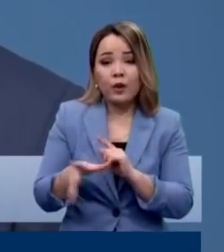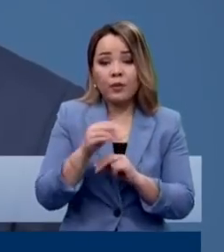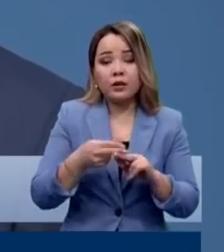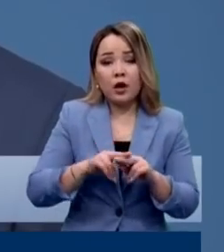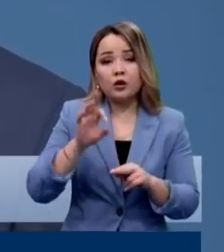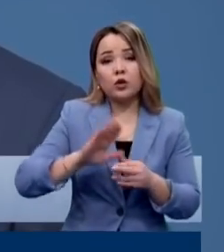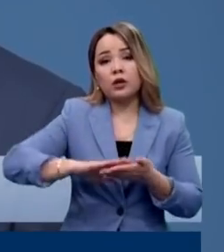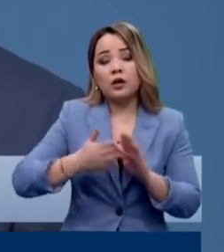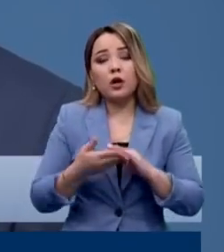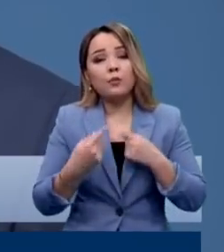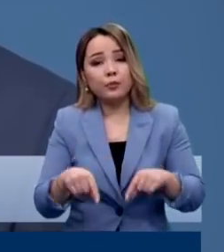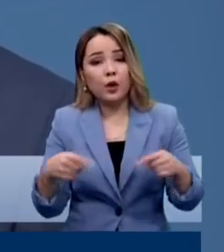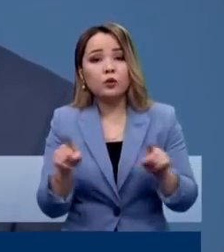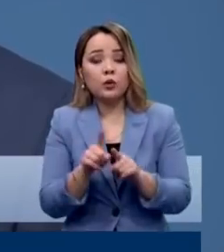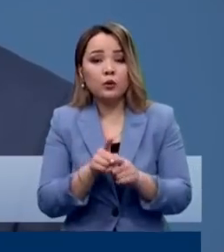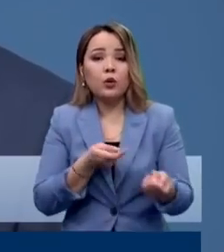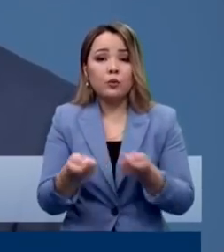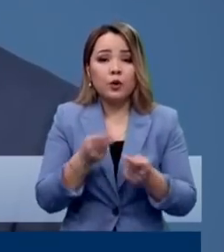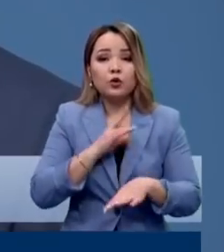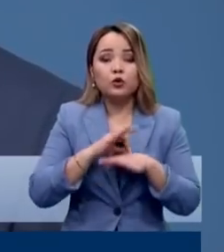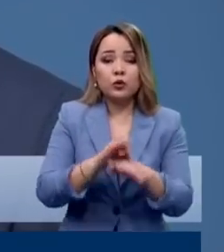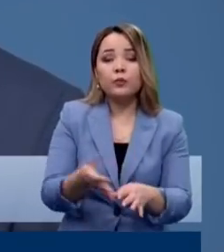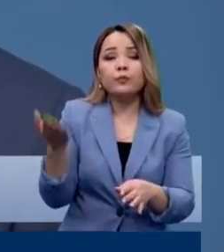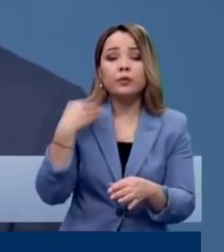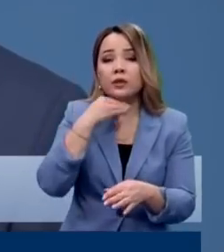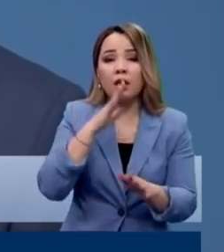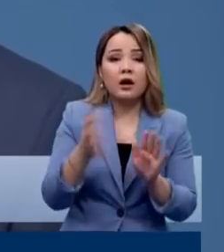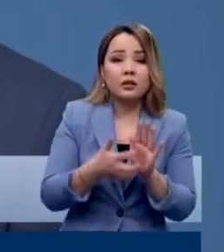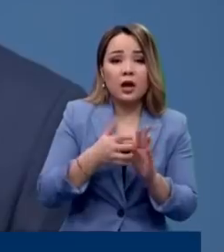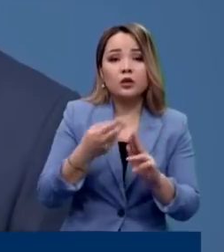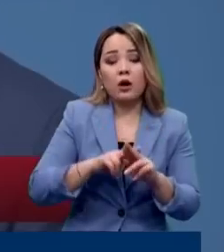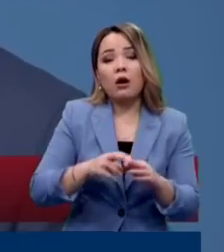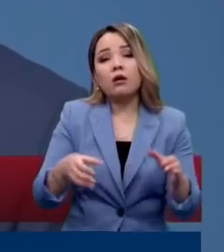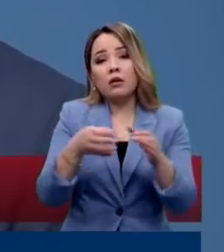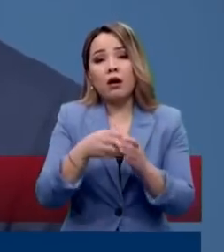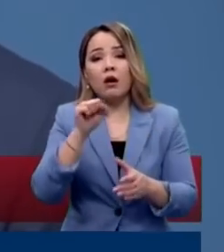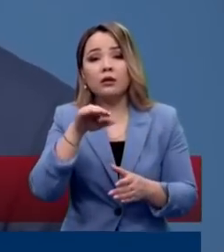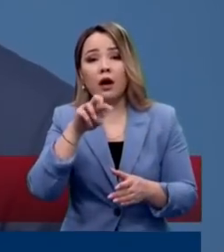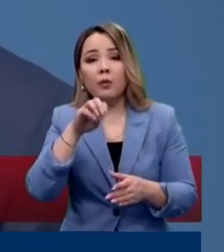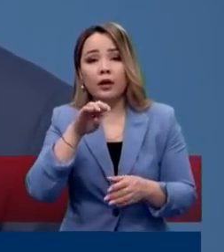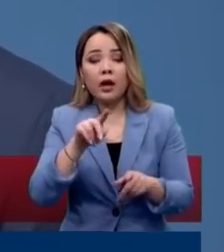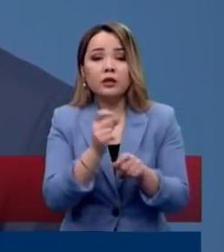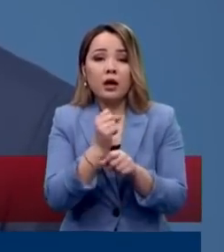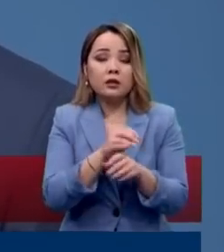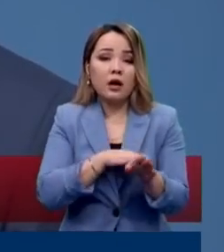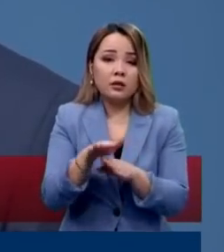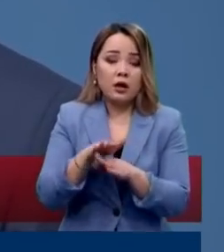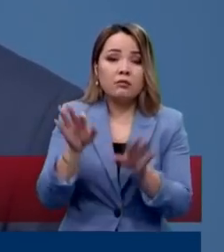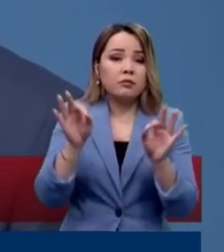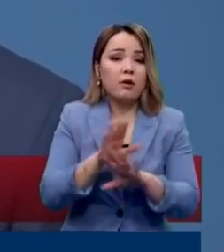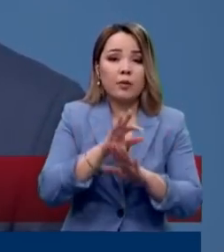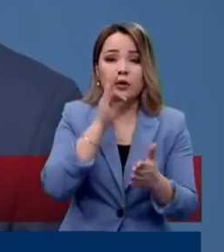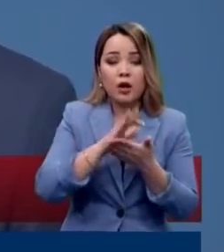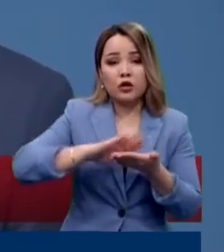қазір әлеуметтік желіде басқа жерде бір биліктің, үкіметтің кезіндегі кемшіліктерін бәрі сол бір адам екен жасаған сияқты осындай деп айтып жатқан жағдай бар, ол дұрыс емес